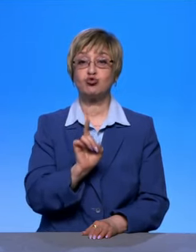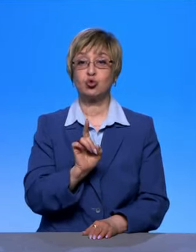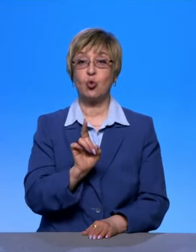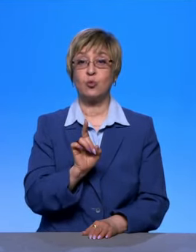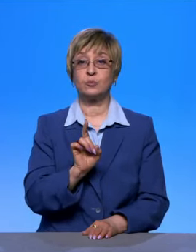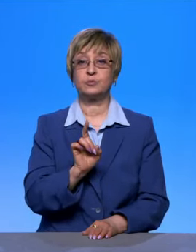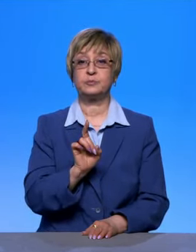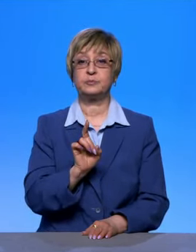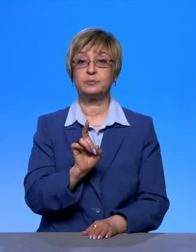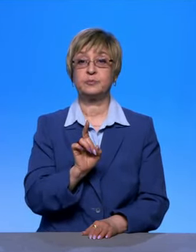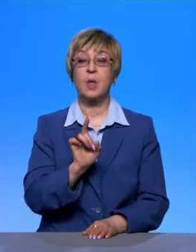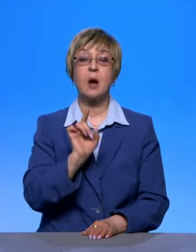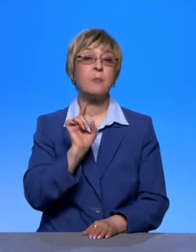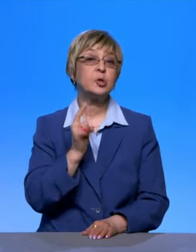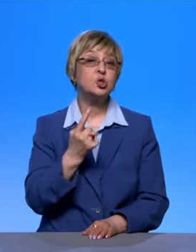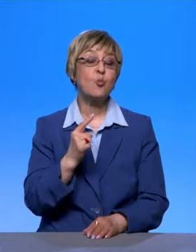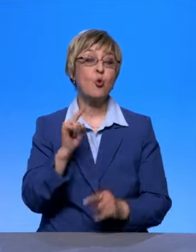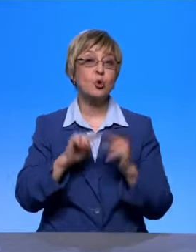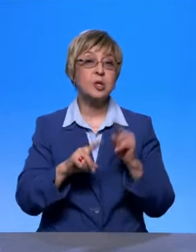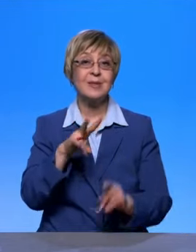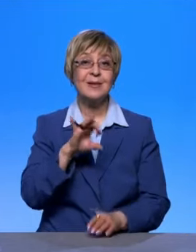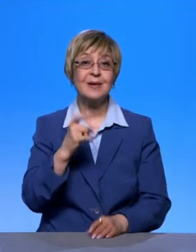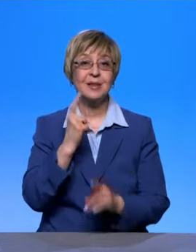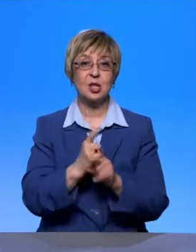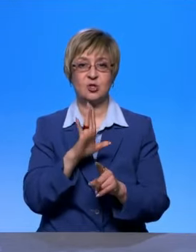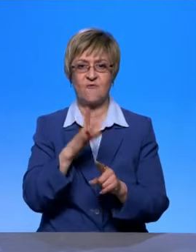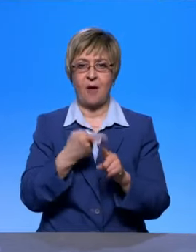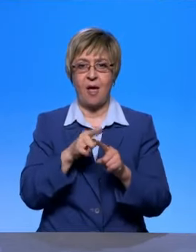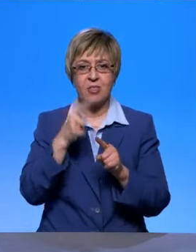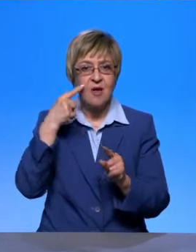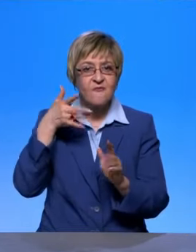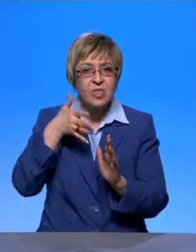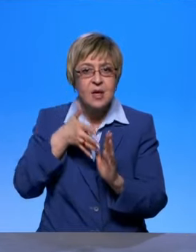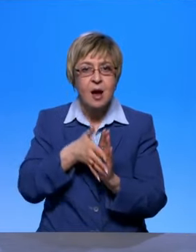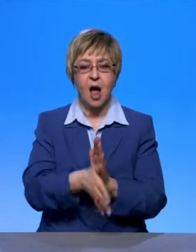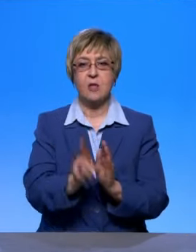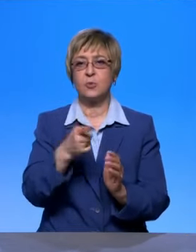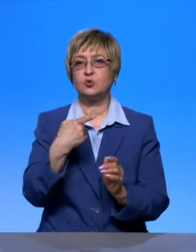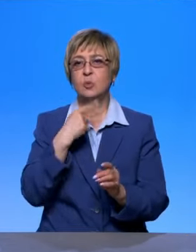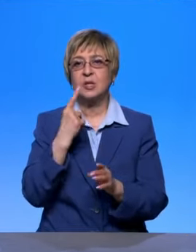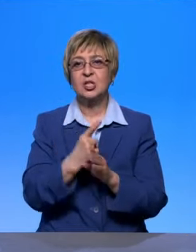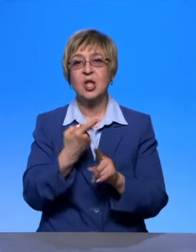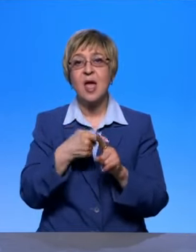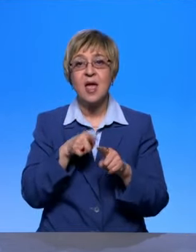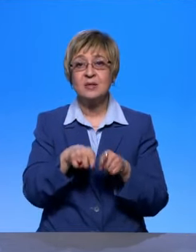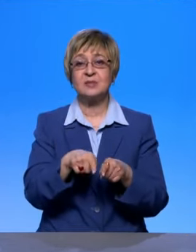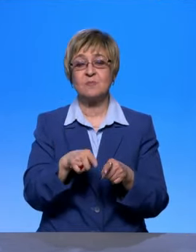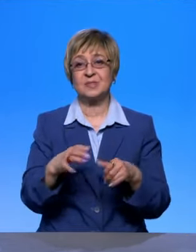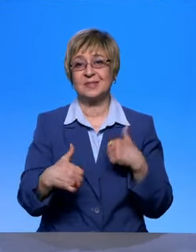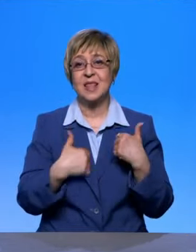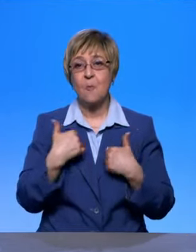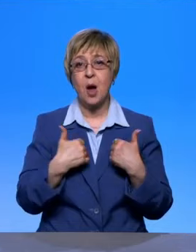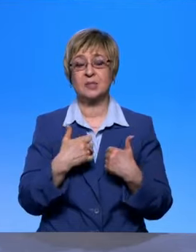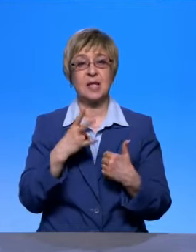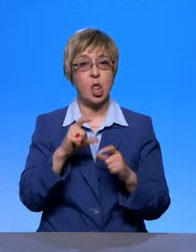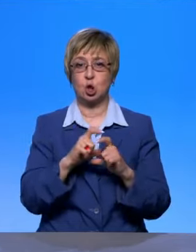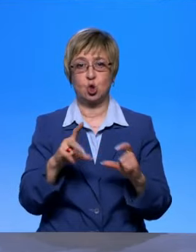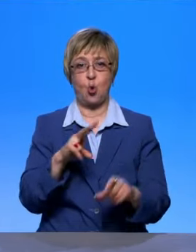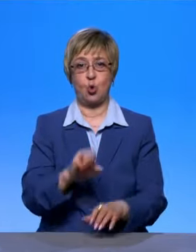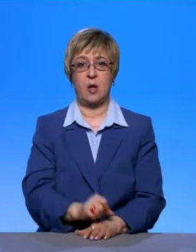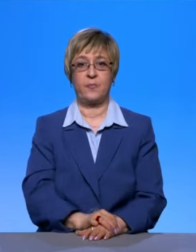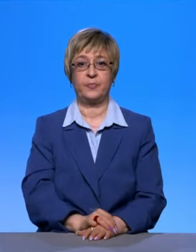вот почему родители должны в это вникать? Почему мы должны этим заниматься, а не школа? Вот вы знаете, я бы, наверное, во-первых, спасибо огромное